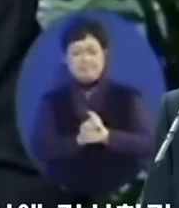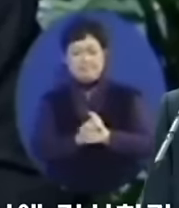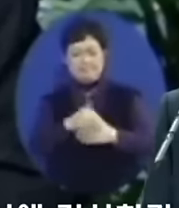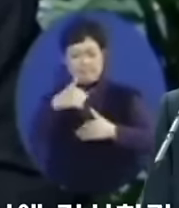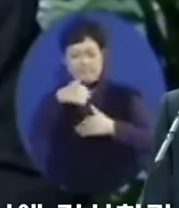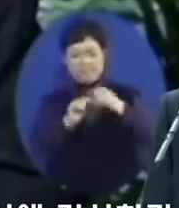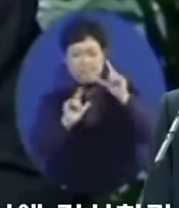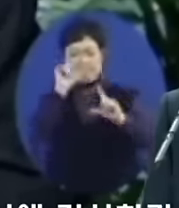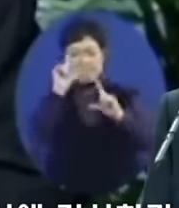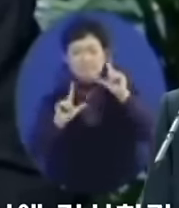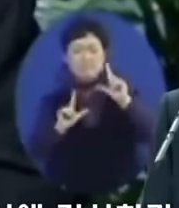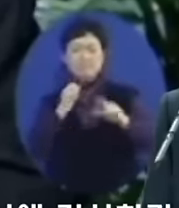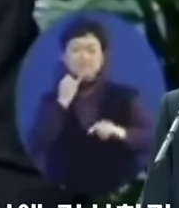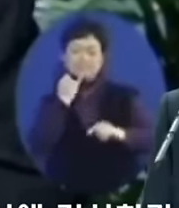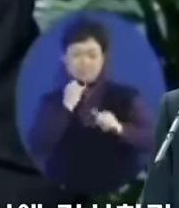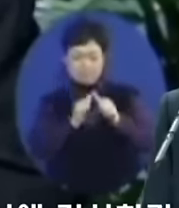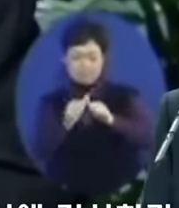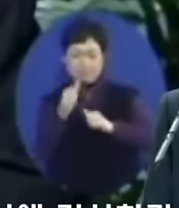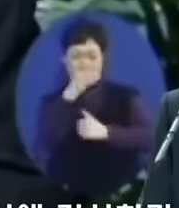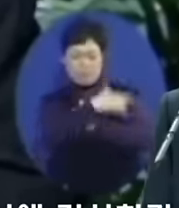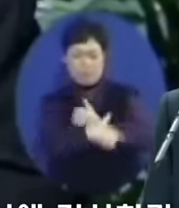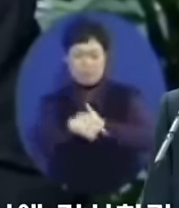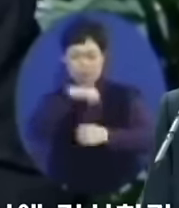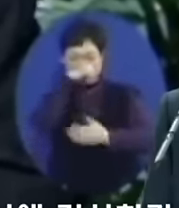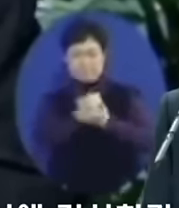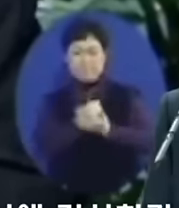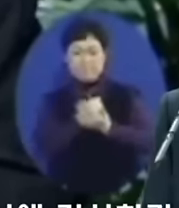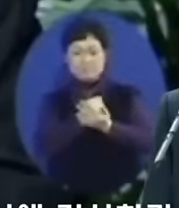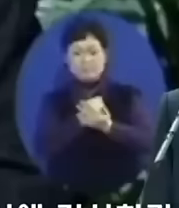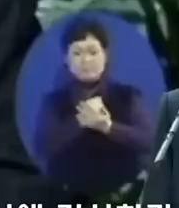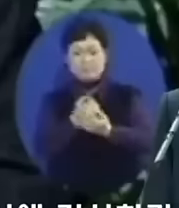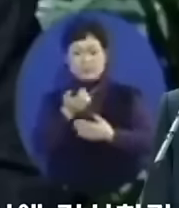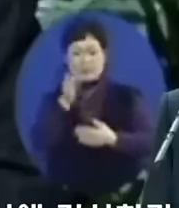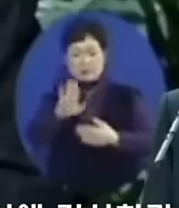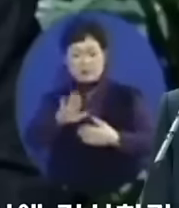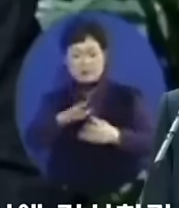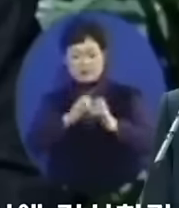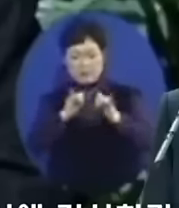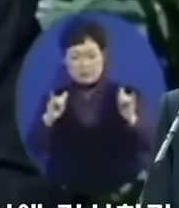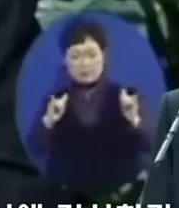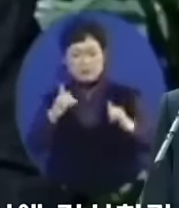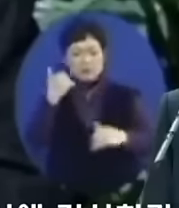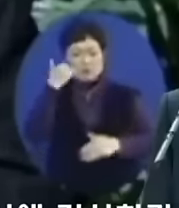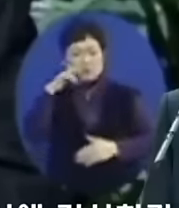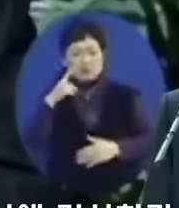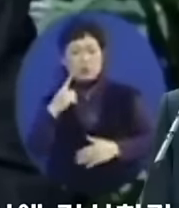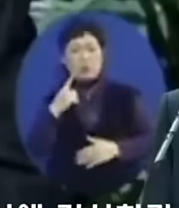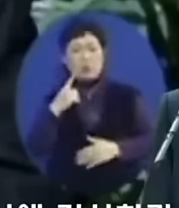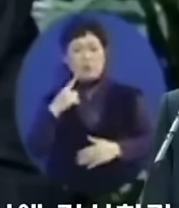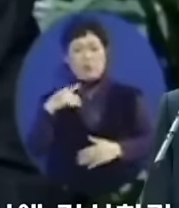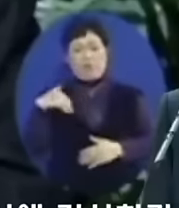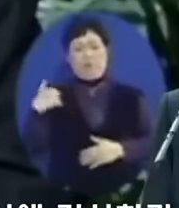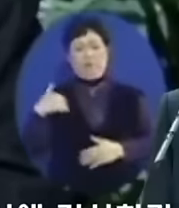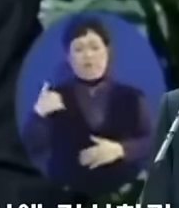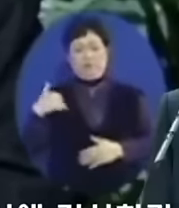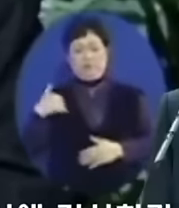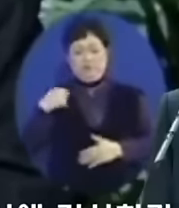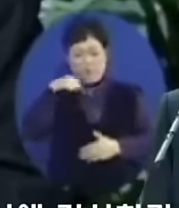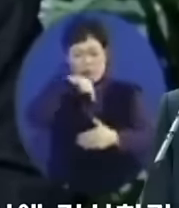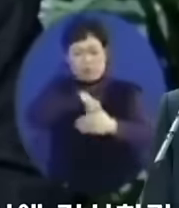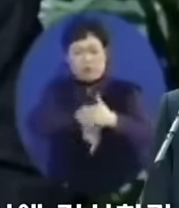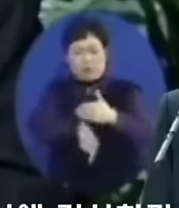이목구비가 갖추어지고 사지백체가 완전한데 그 사람은 아무도 알아주지 못하는